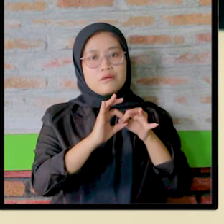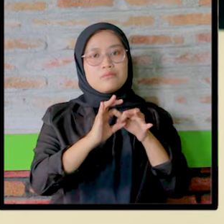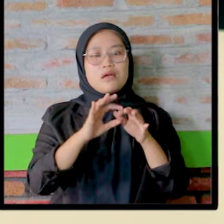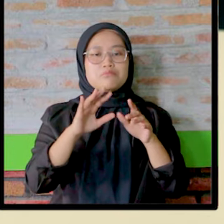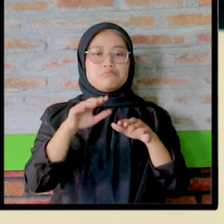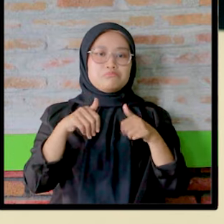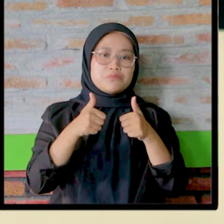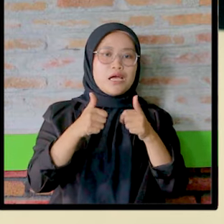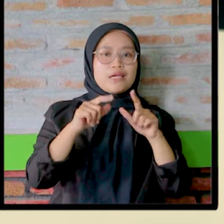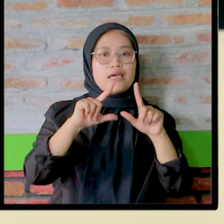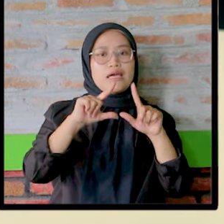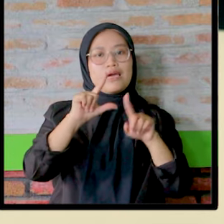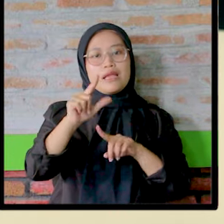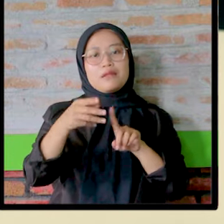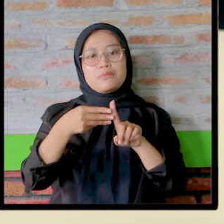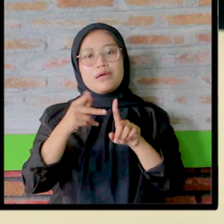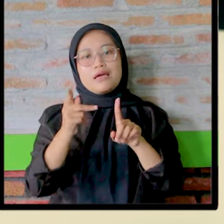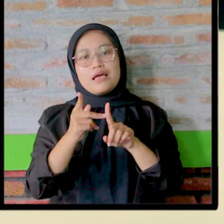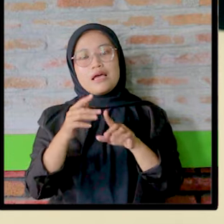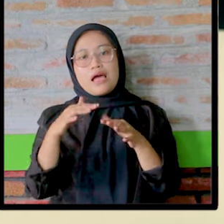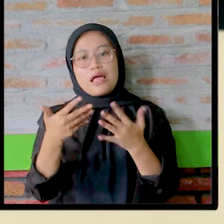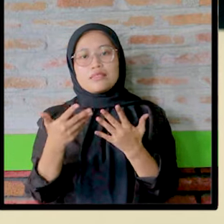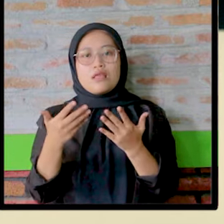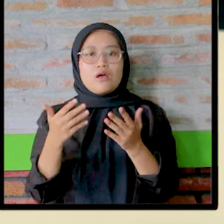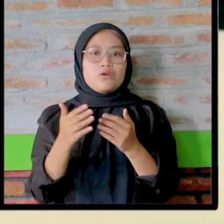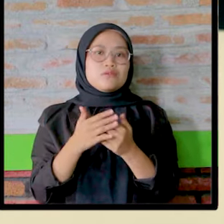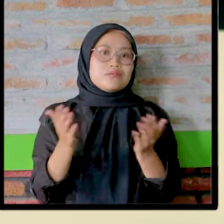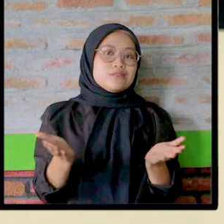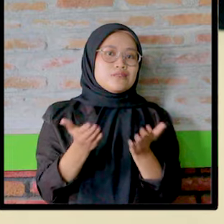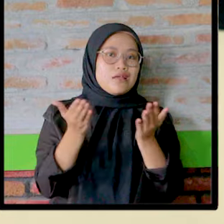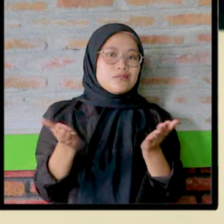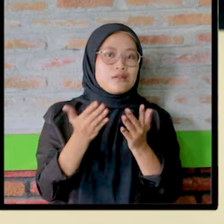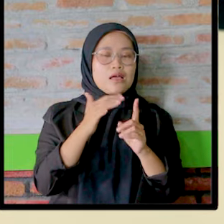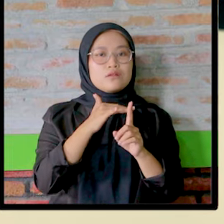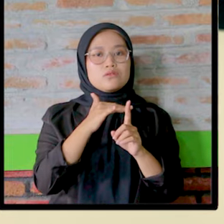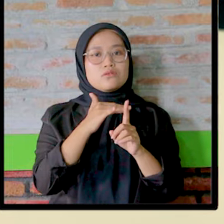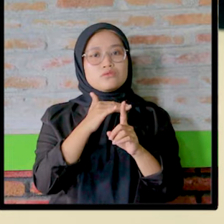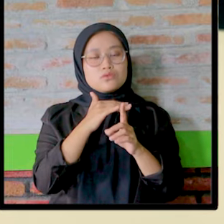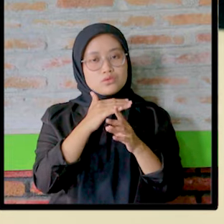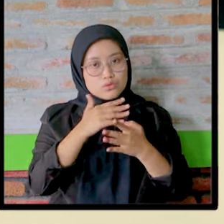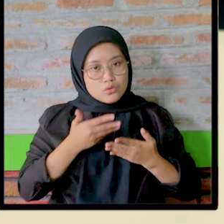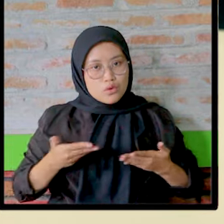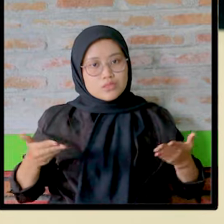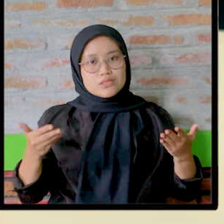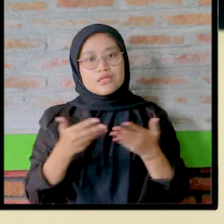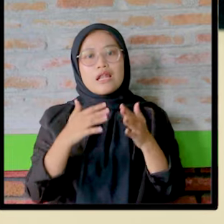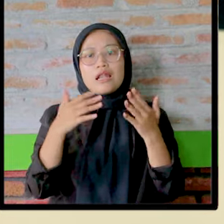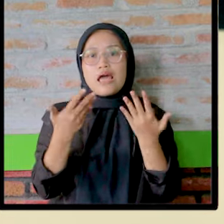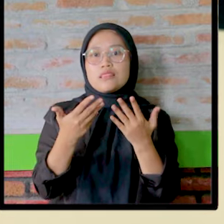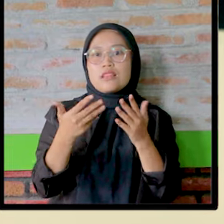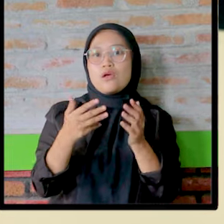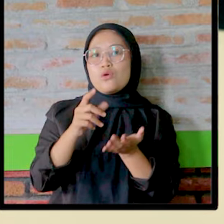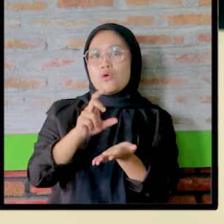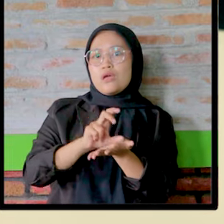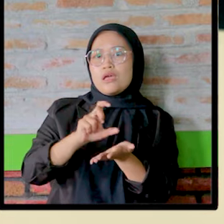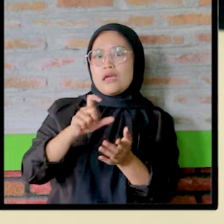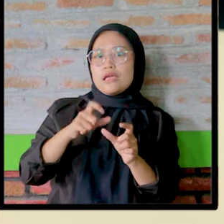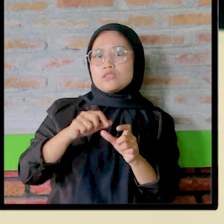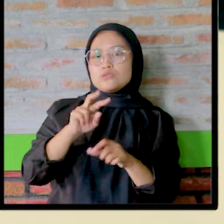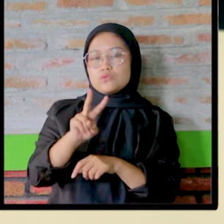sendiri atau majelis kesejahteraan sosial atau misalnya majelis tablik karena k kan punya kop mubalighot banyak